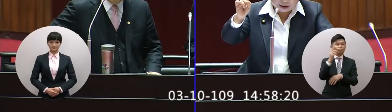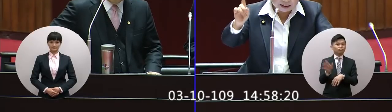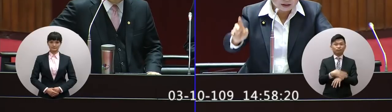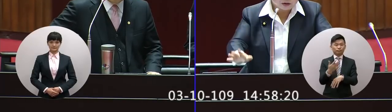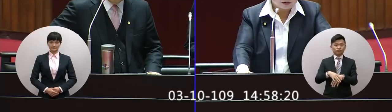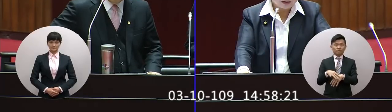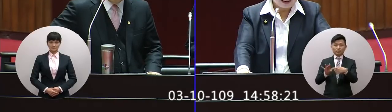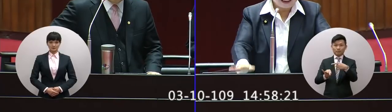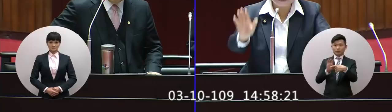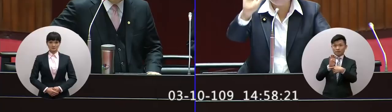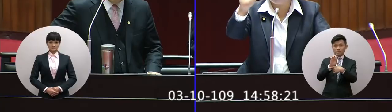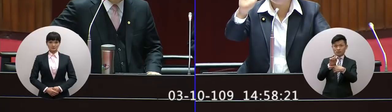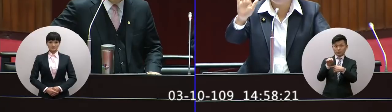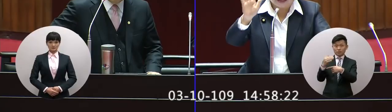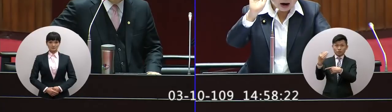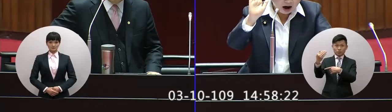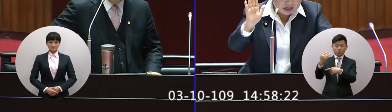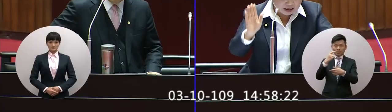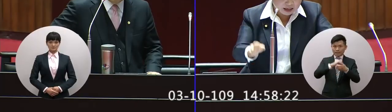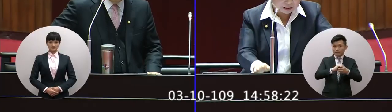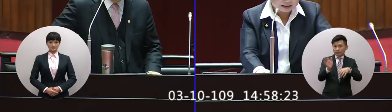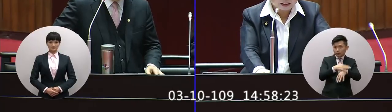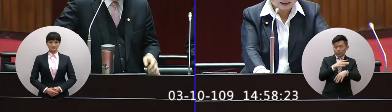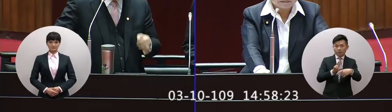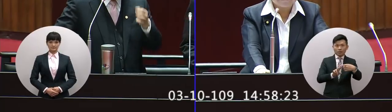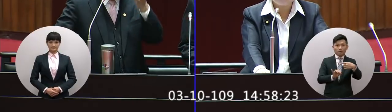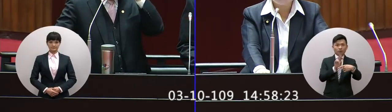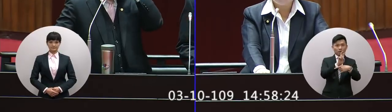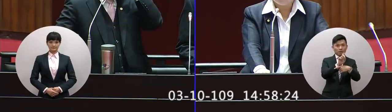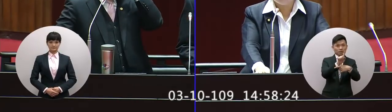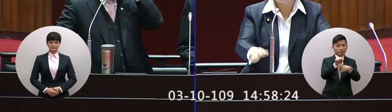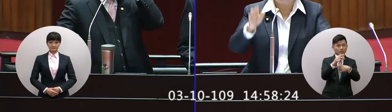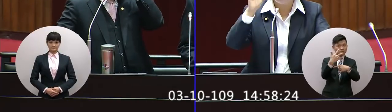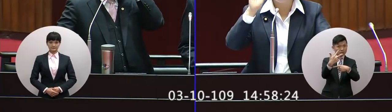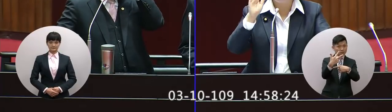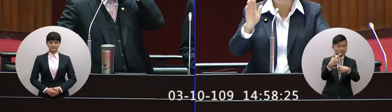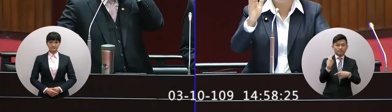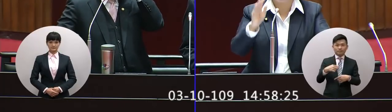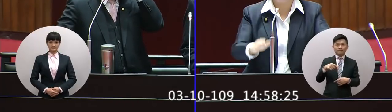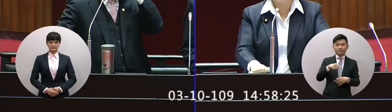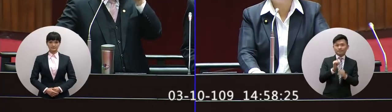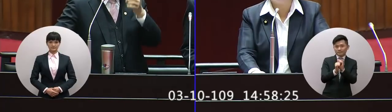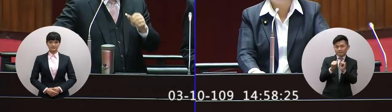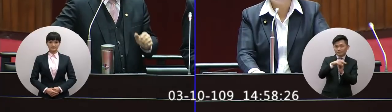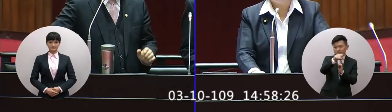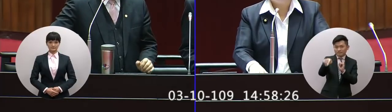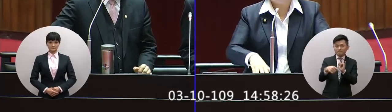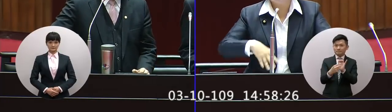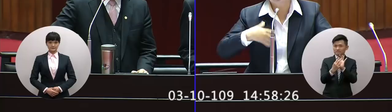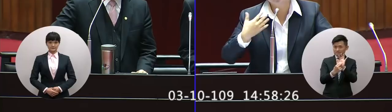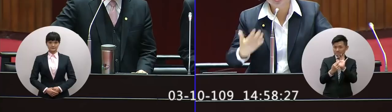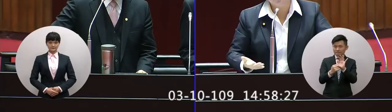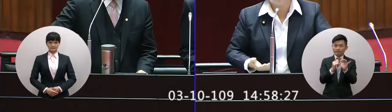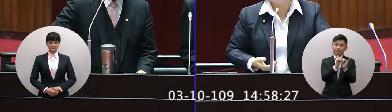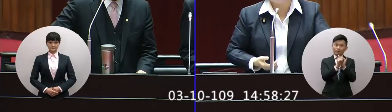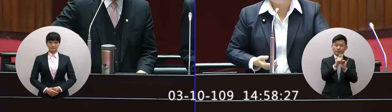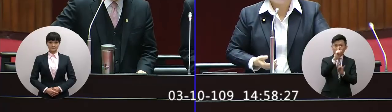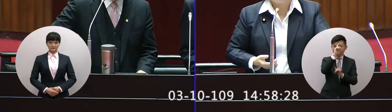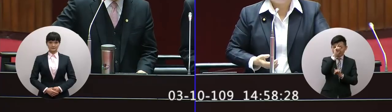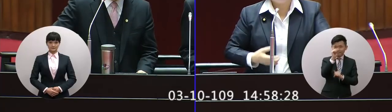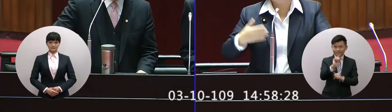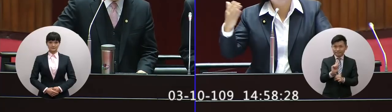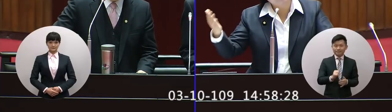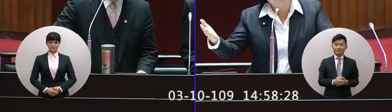到41.9%，一定不会的22.7%，而且他们特别提出民众希望